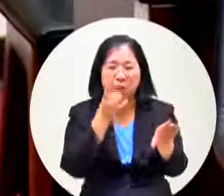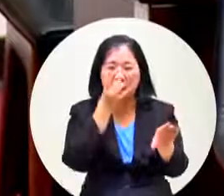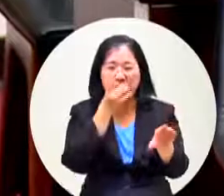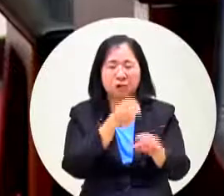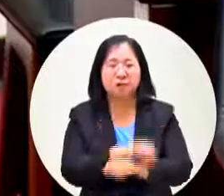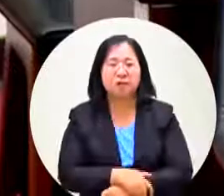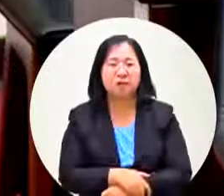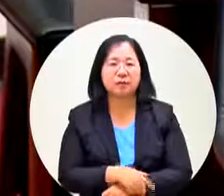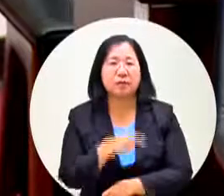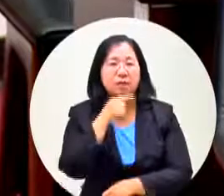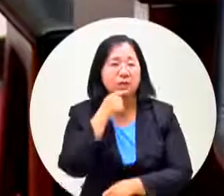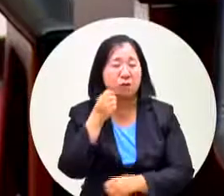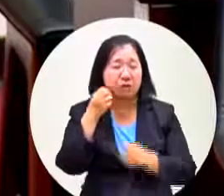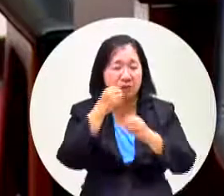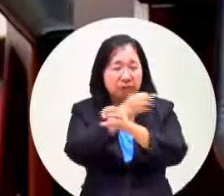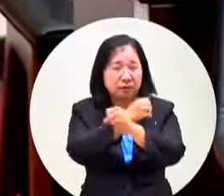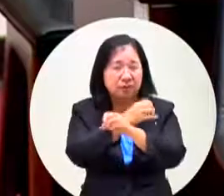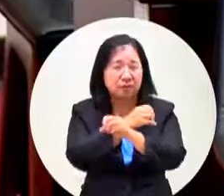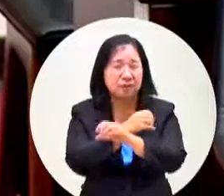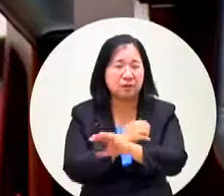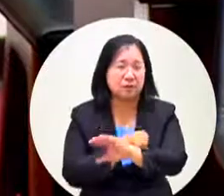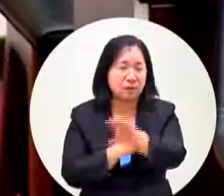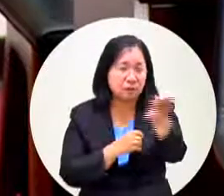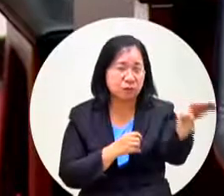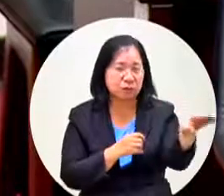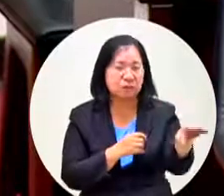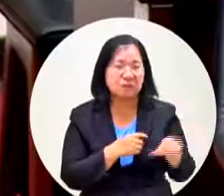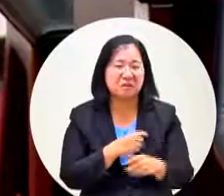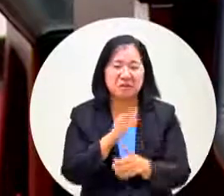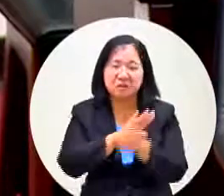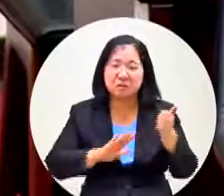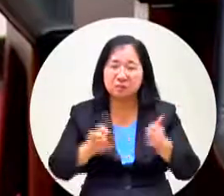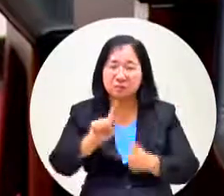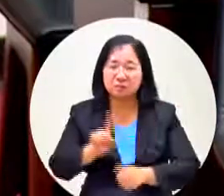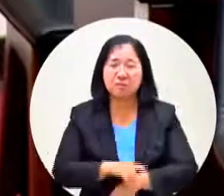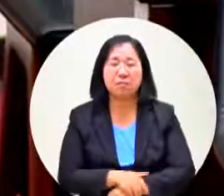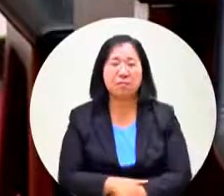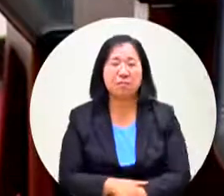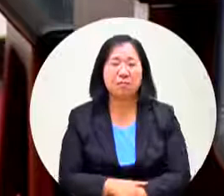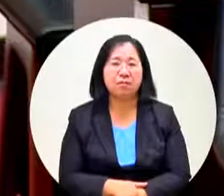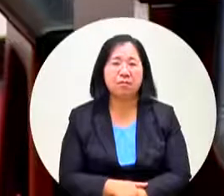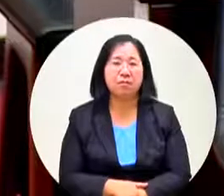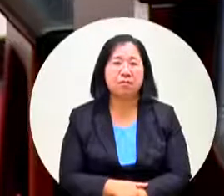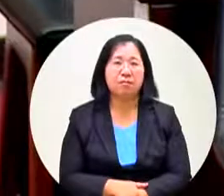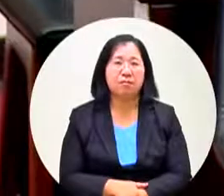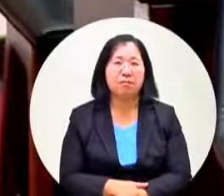伊没有左转专用的这灯号，啊，